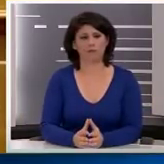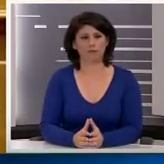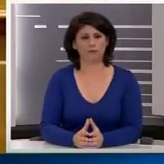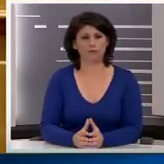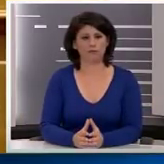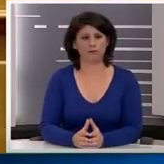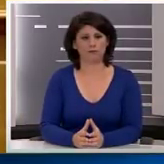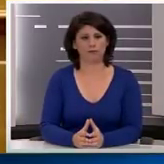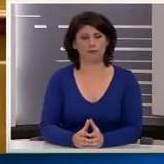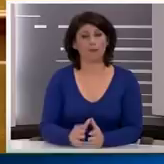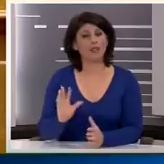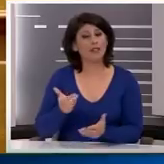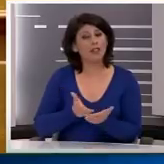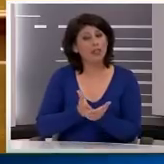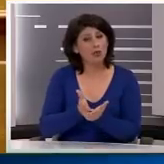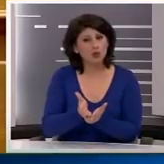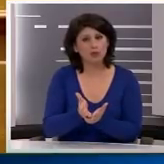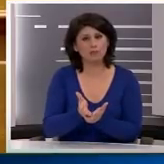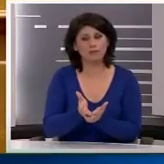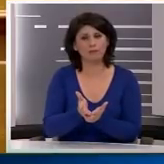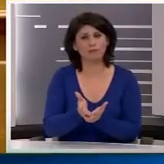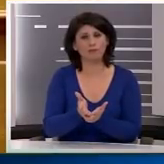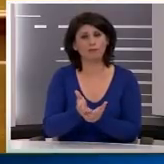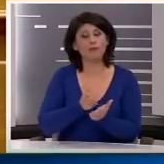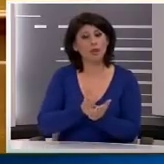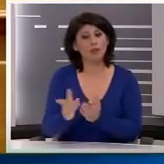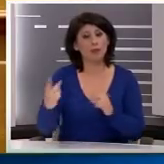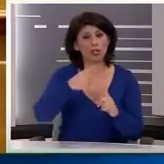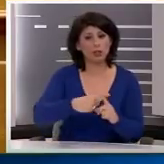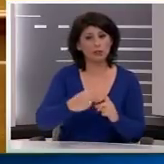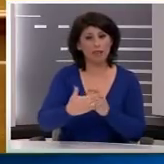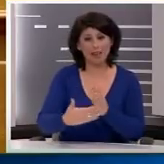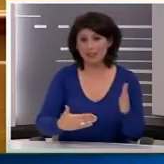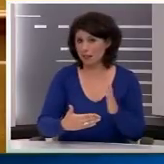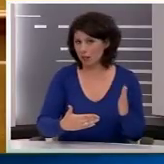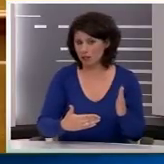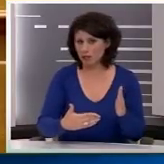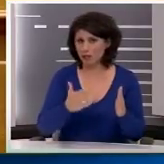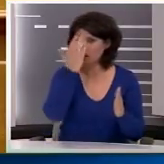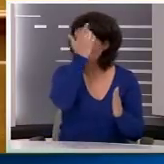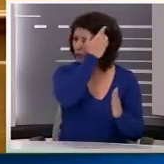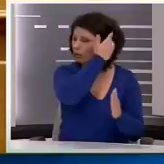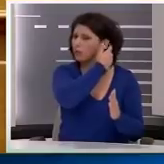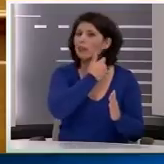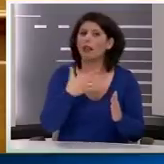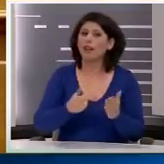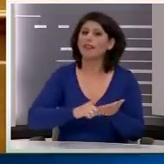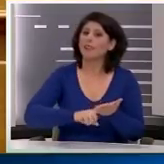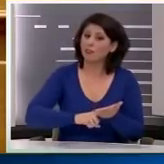Γιατί το ήθος και το ηθικό πλεονέκτημα της αριστεράς έχει και